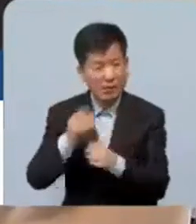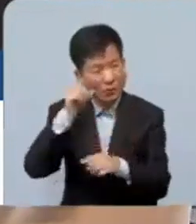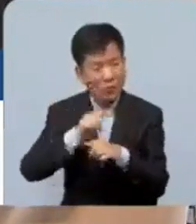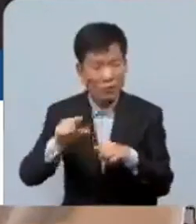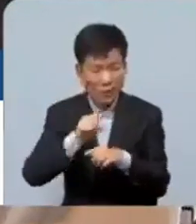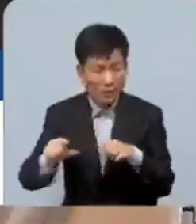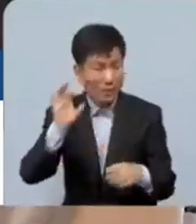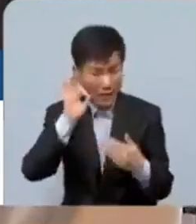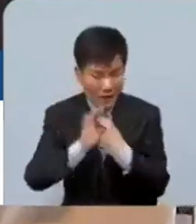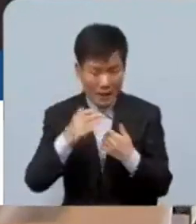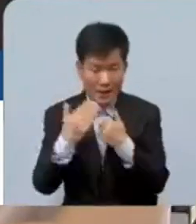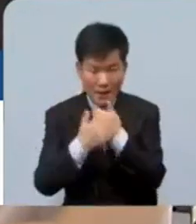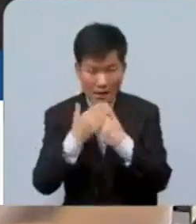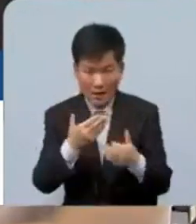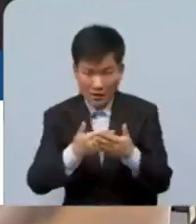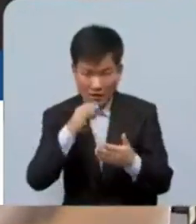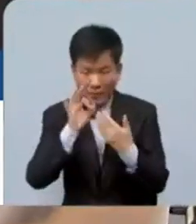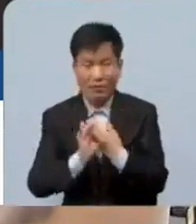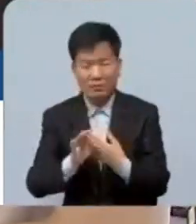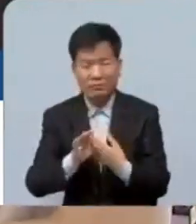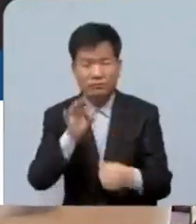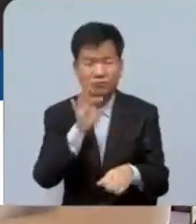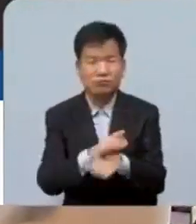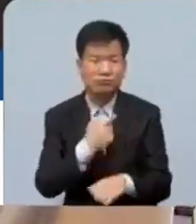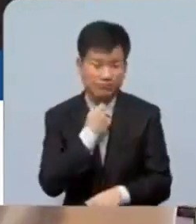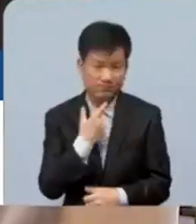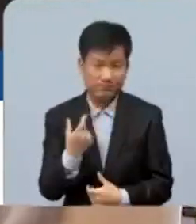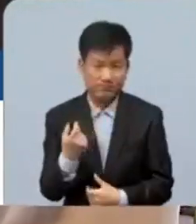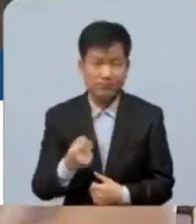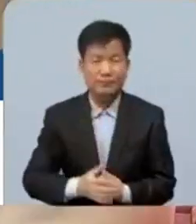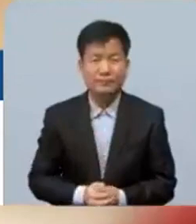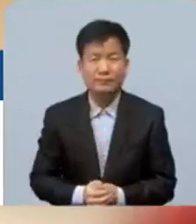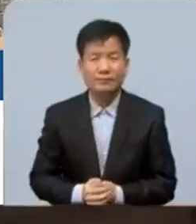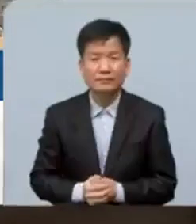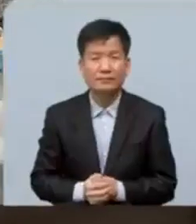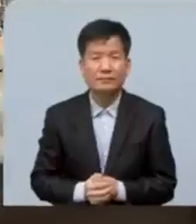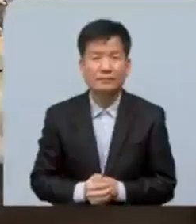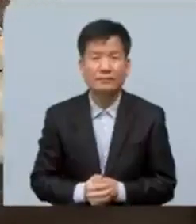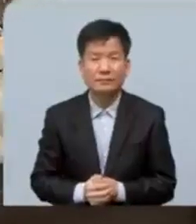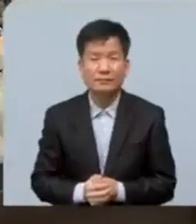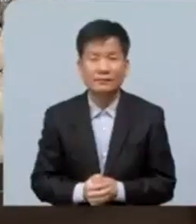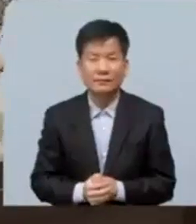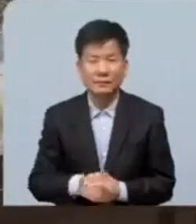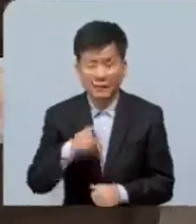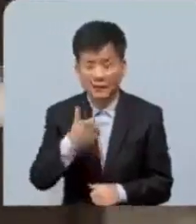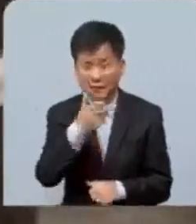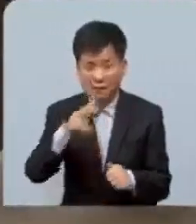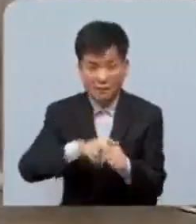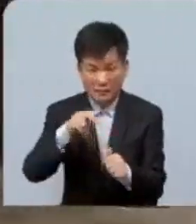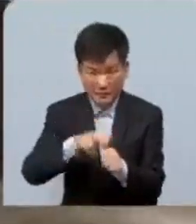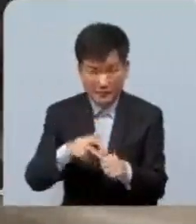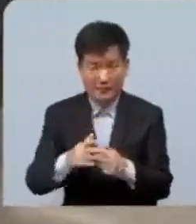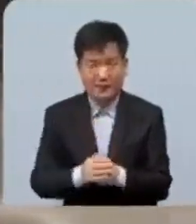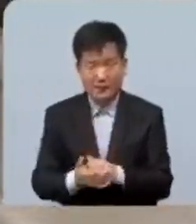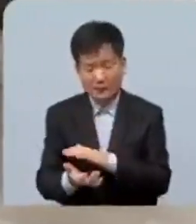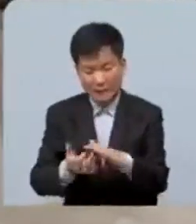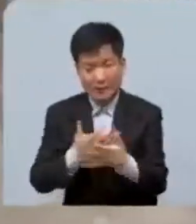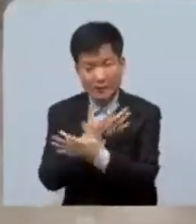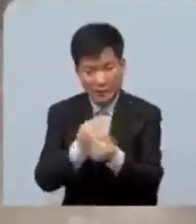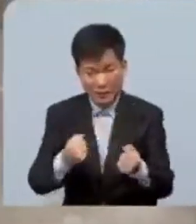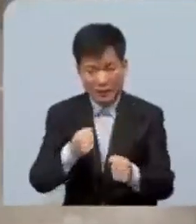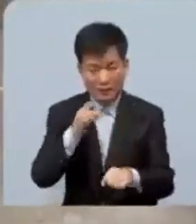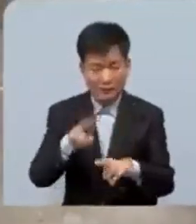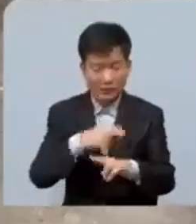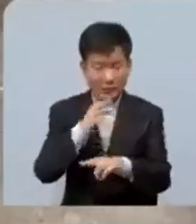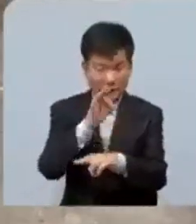고민이 되는데 만약에 혜택을 많이 주게 되면 마음이 가고 살 것 같은 기분이에요이 대형 할인점의 경우 사전예약으로